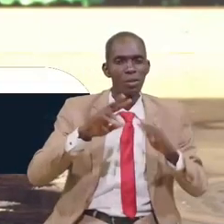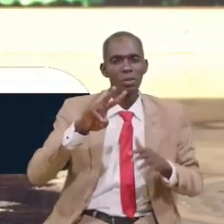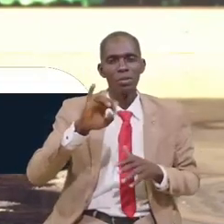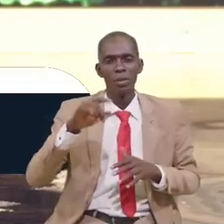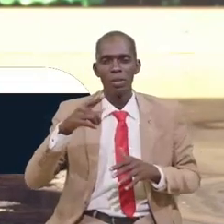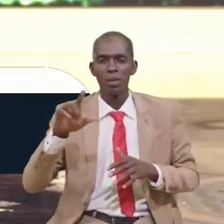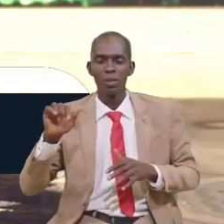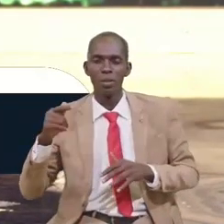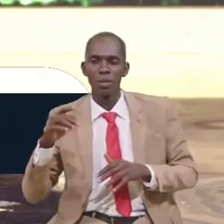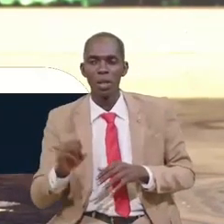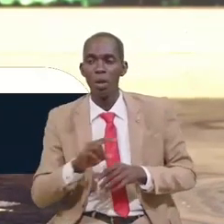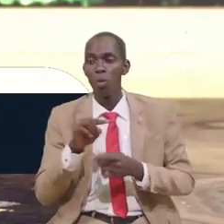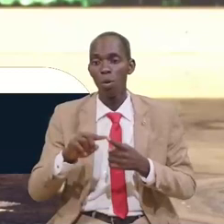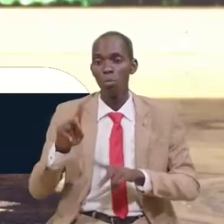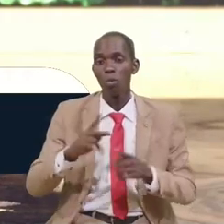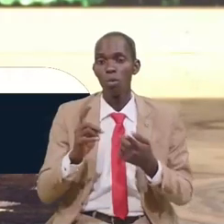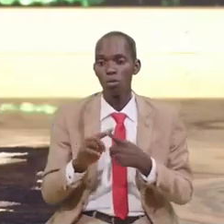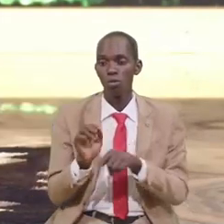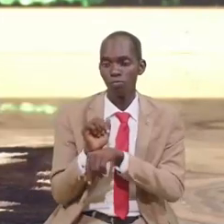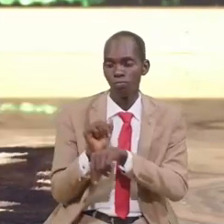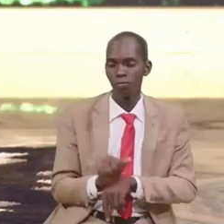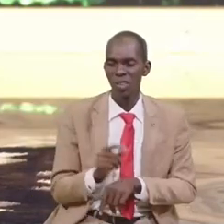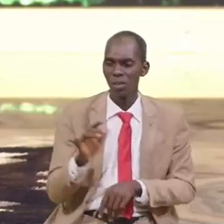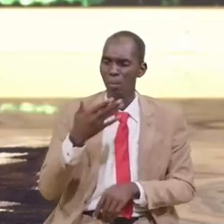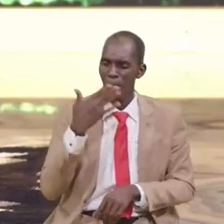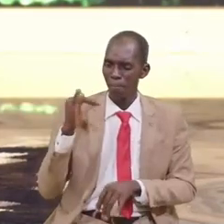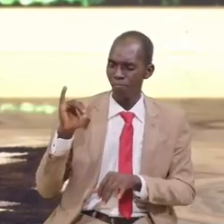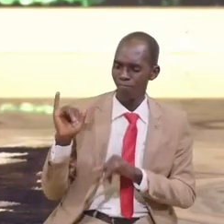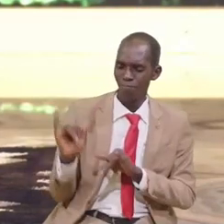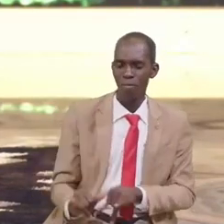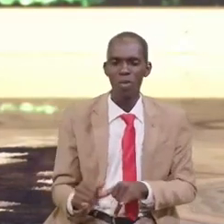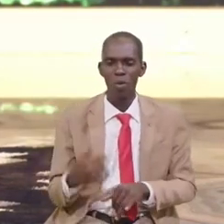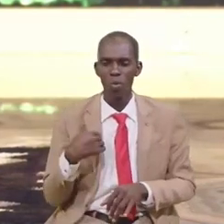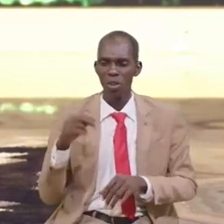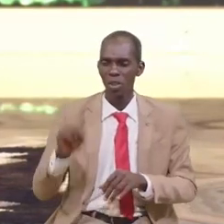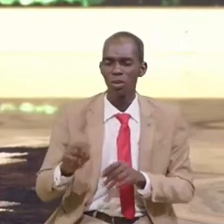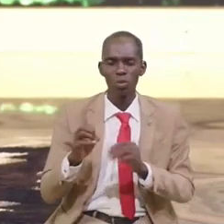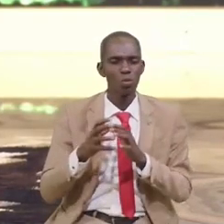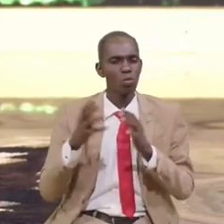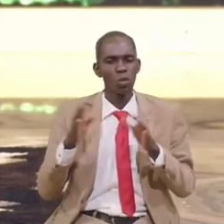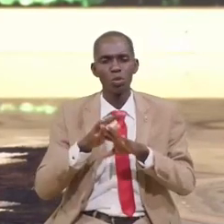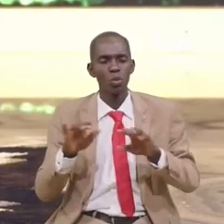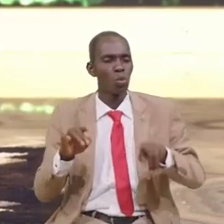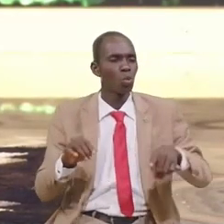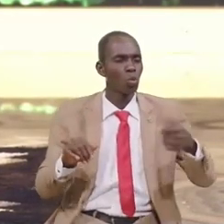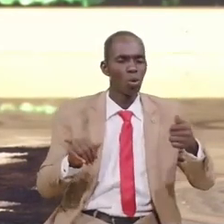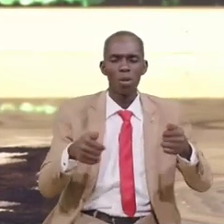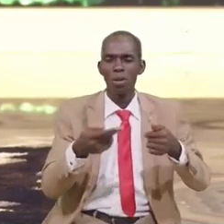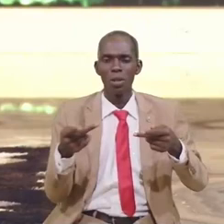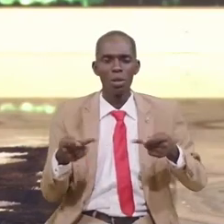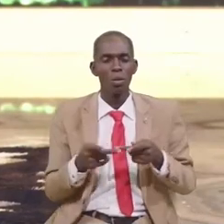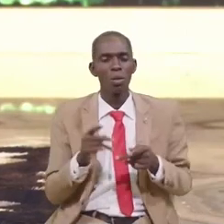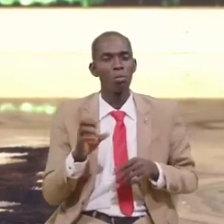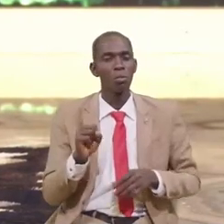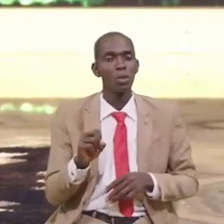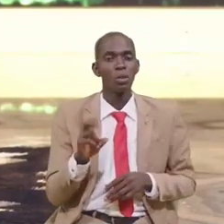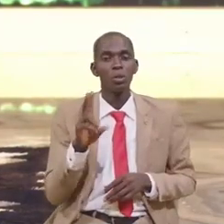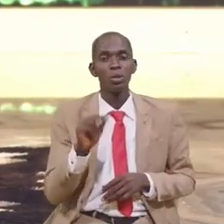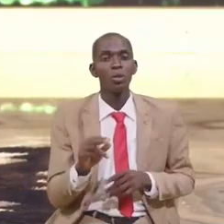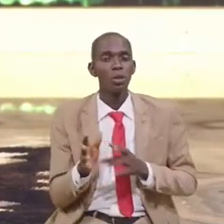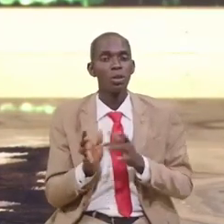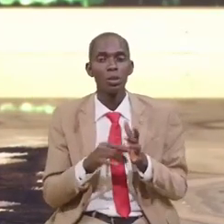autre village, d'une ville à un autre village, les gens disaient, reste ici. Faut pas aller ailleurs. Reste ici avec nous.